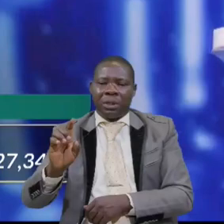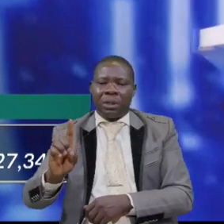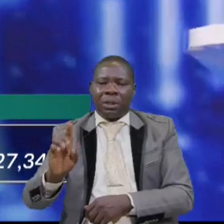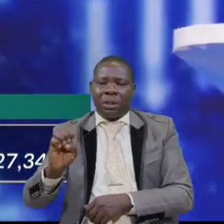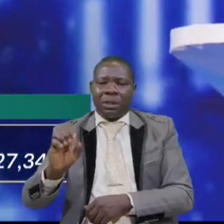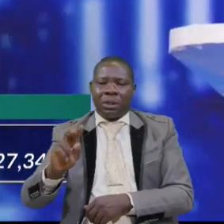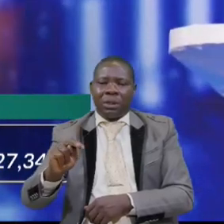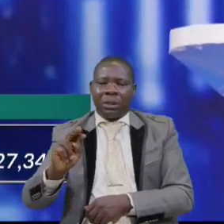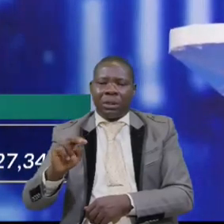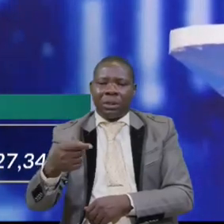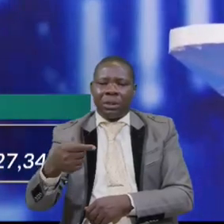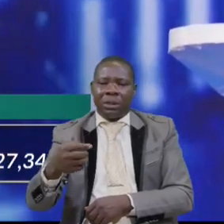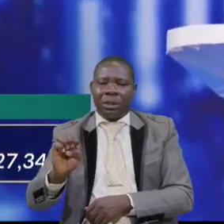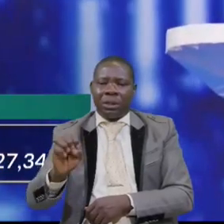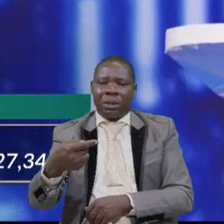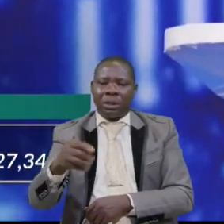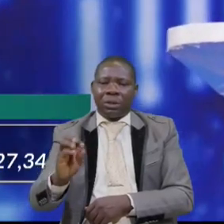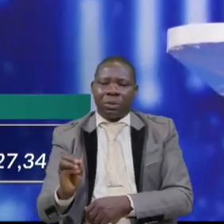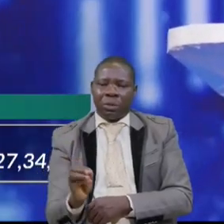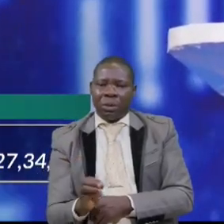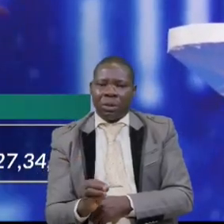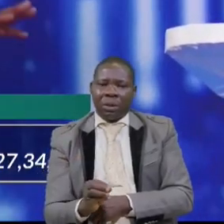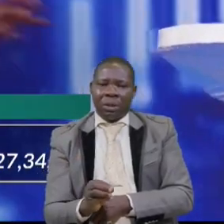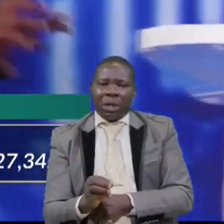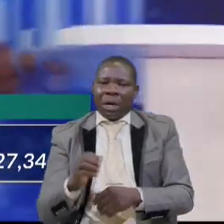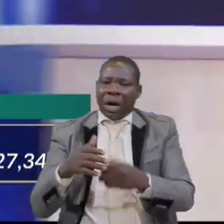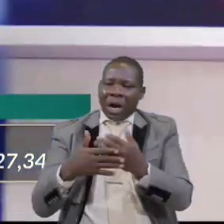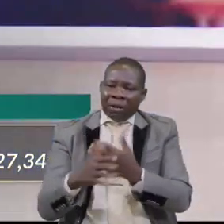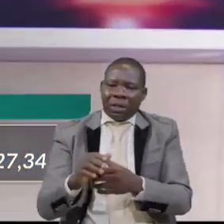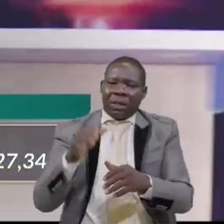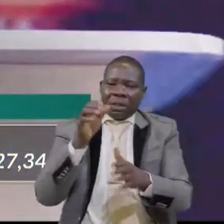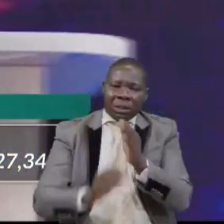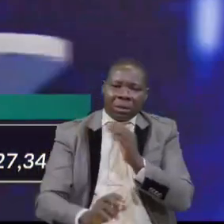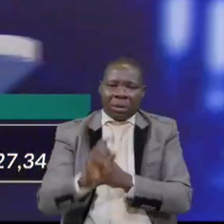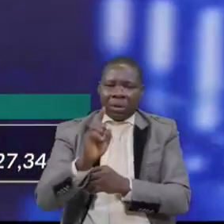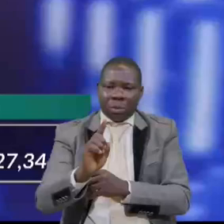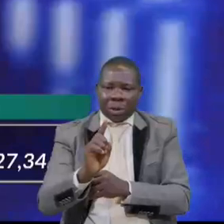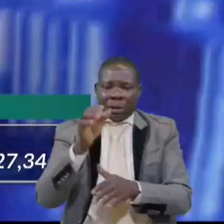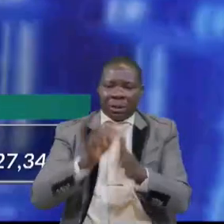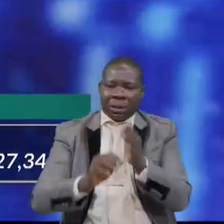décidé qu'il allait susciter une idole. Et l'idole